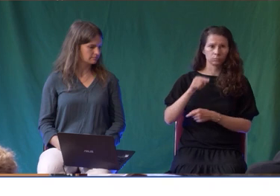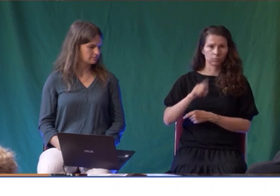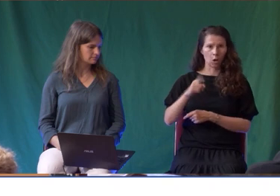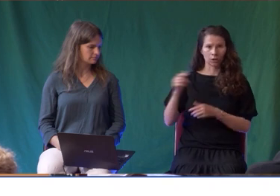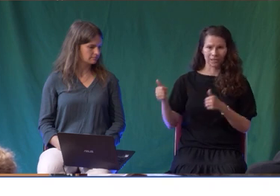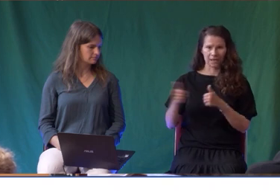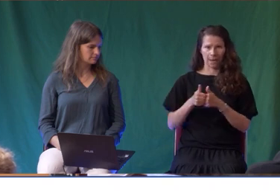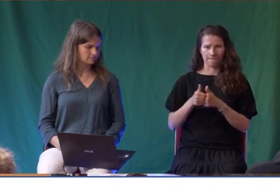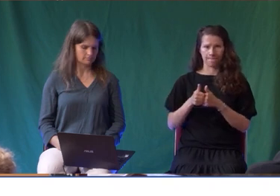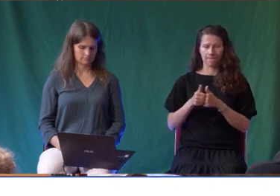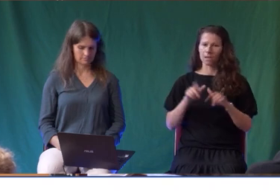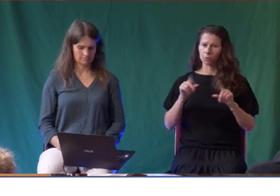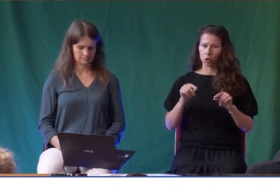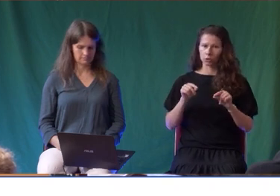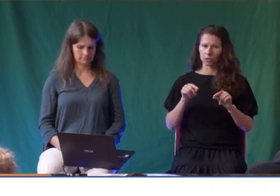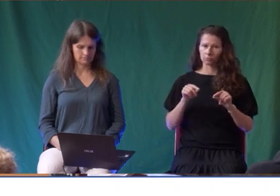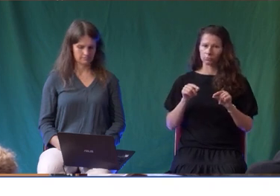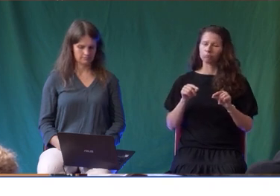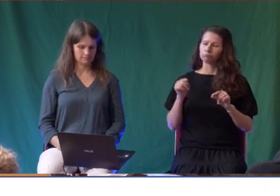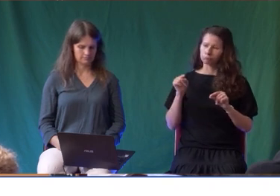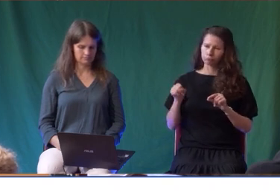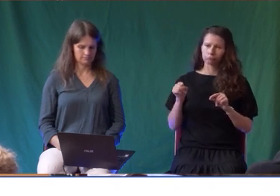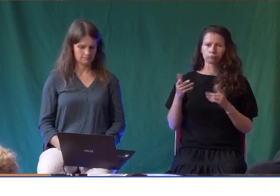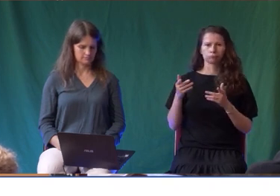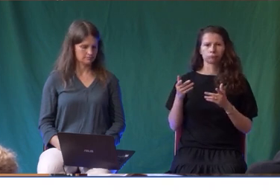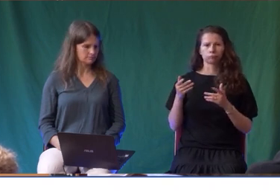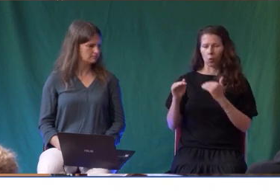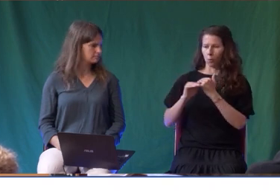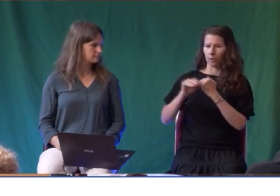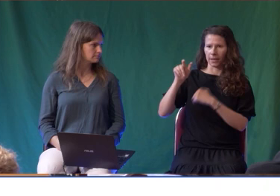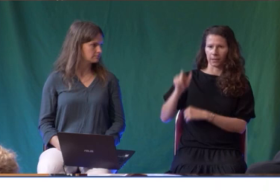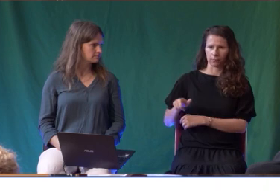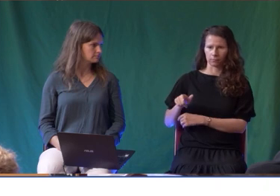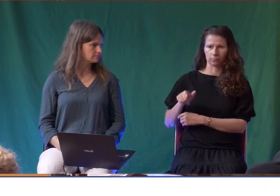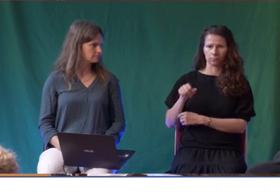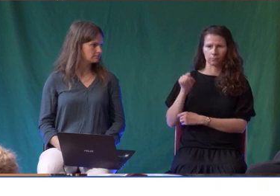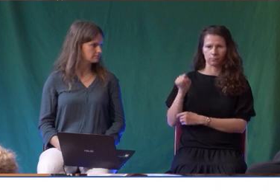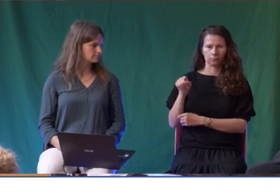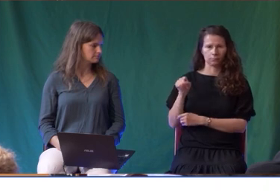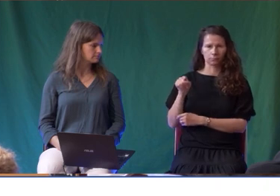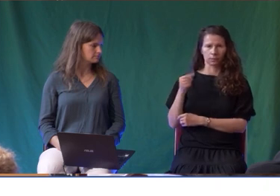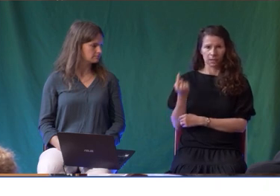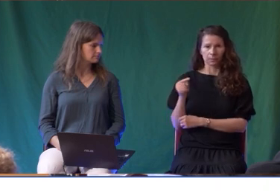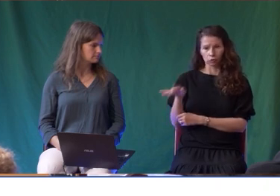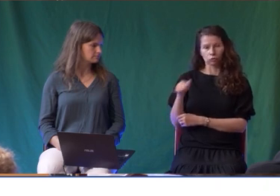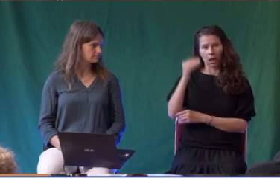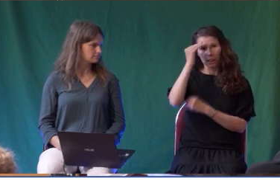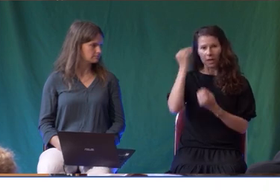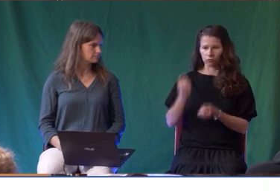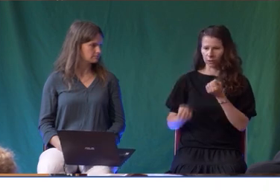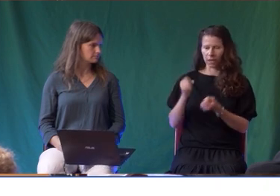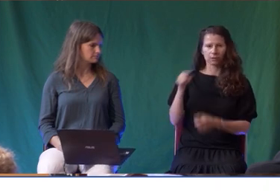Tandem das heißt sie ist zusammen mit einem unserem Kollegen und er hat Lernschwierigkeiten er heißt